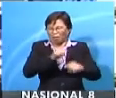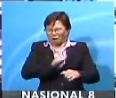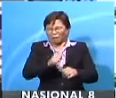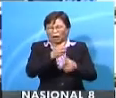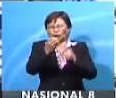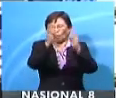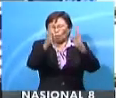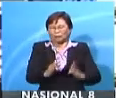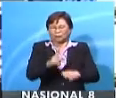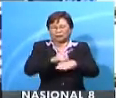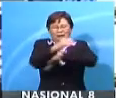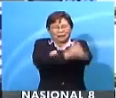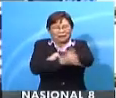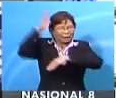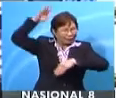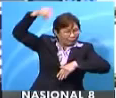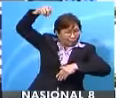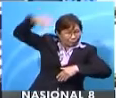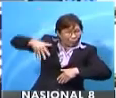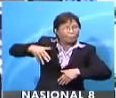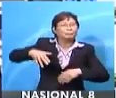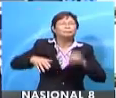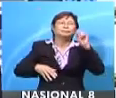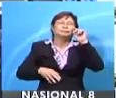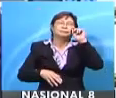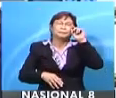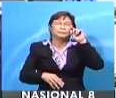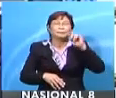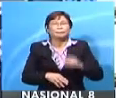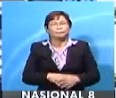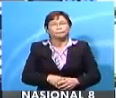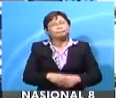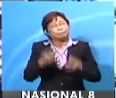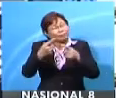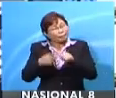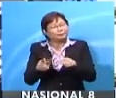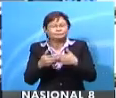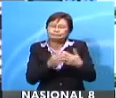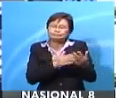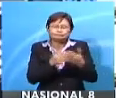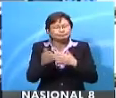etnik di Rakhine. Dan walau bagaimanapun